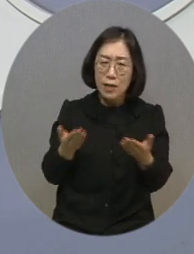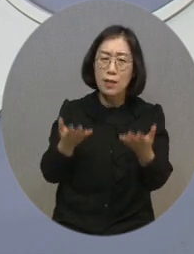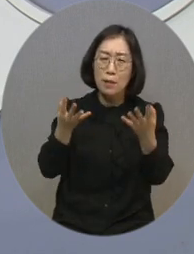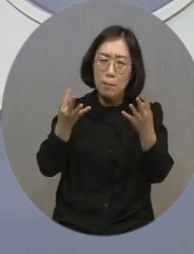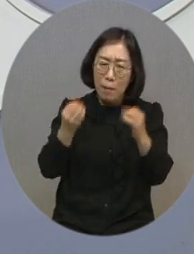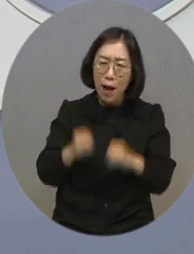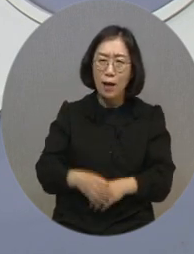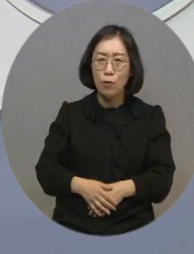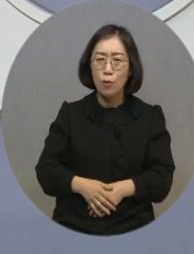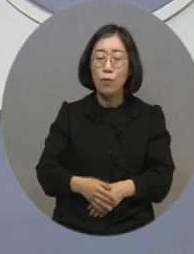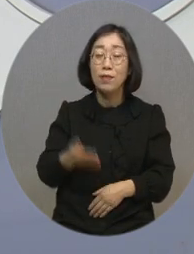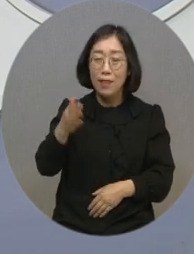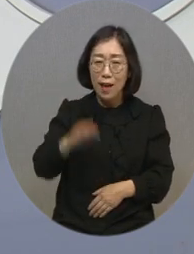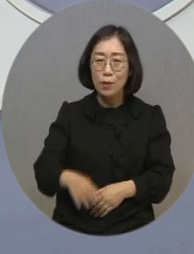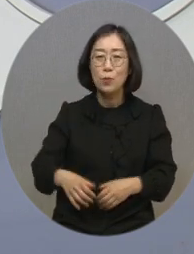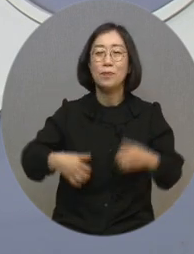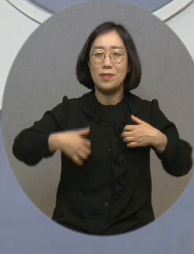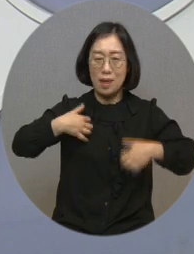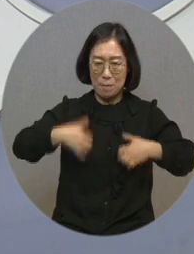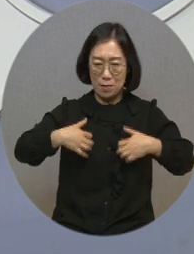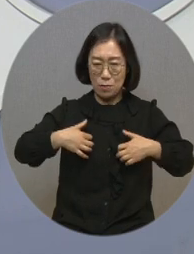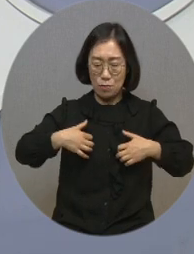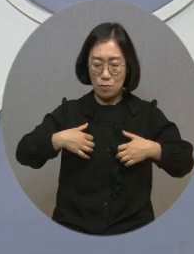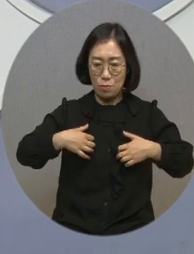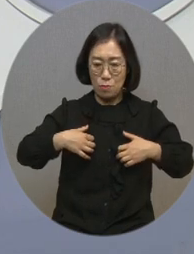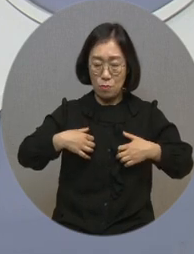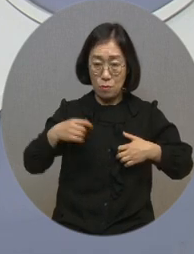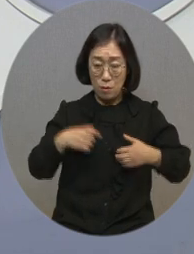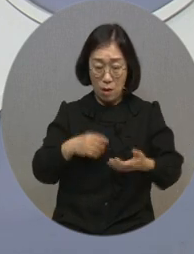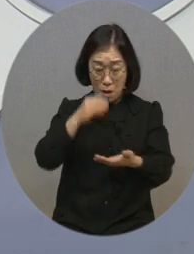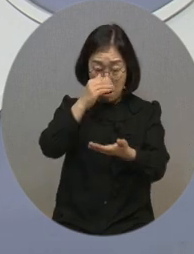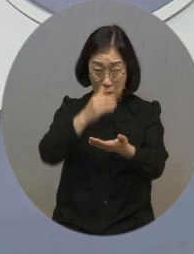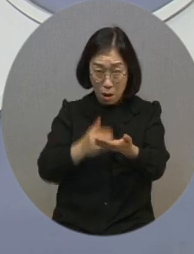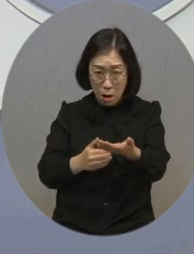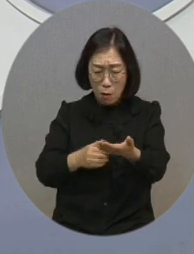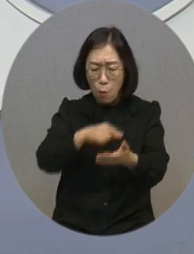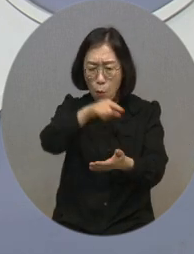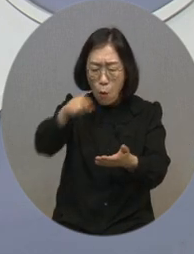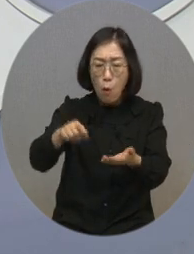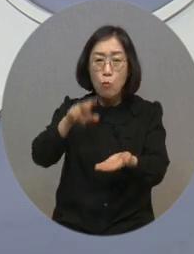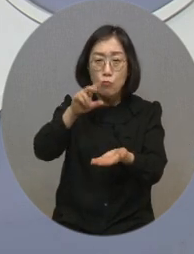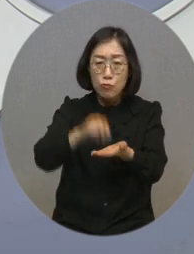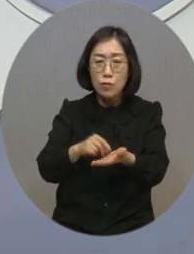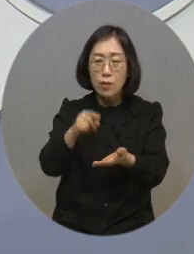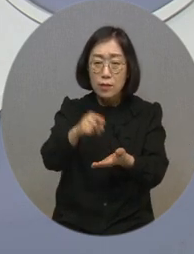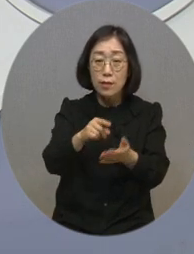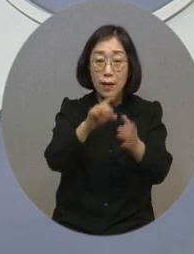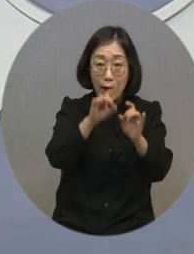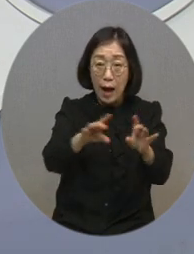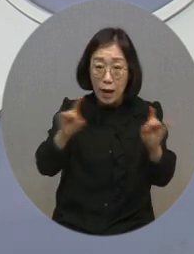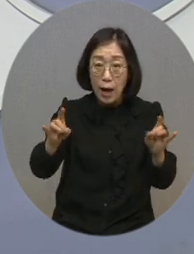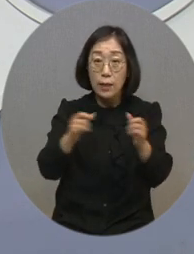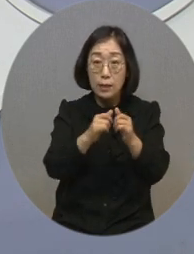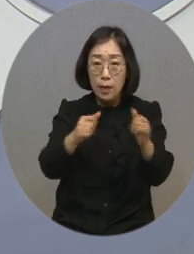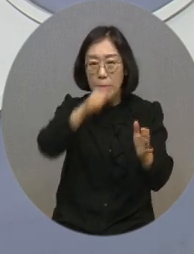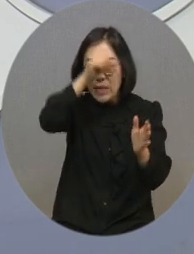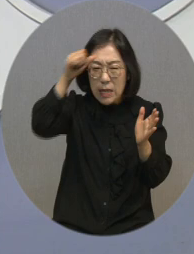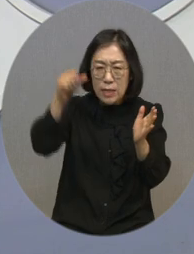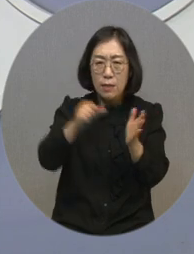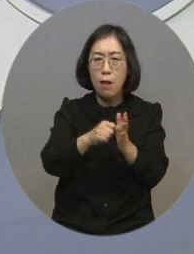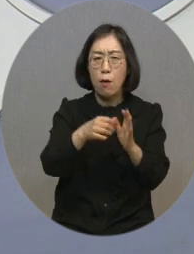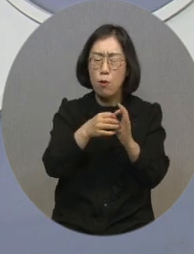재미있습니다. 왜냐면은 우리가 맡는 사건 하나 어떻게 보면 그 사람들의 인생이 담긴 그런 이제 그렇지. 기록들이거든요. 그럼.